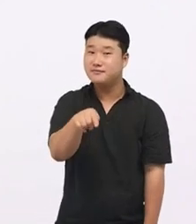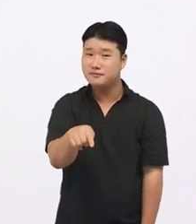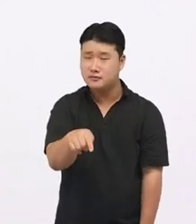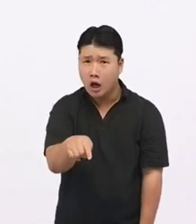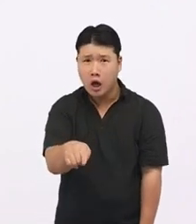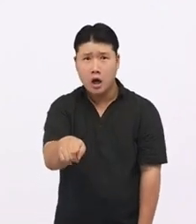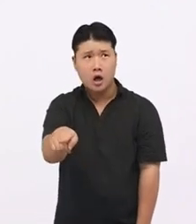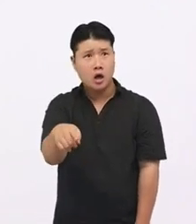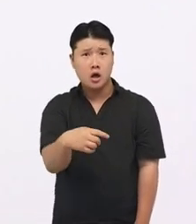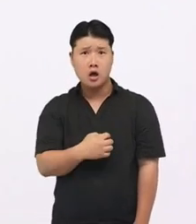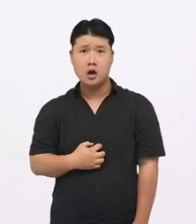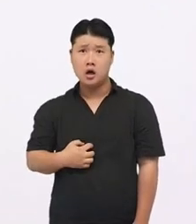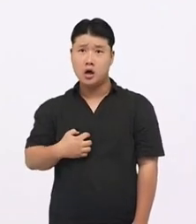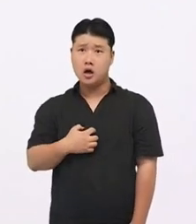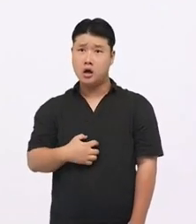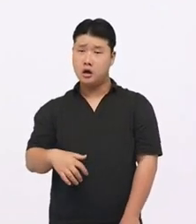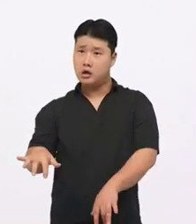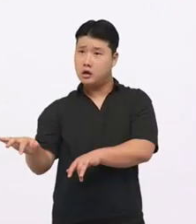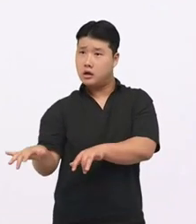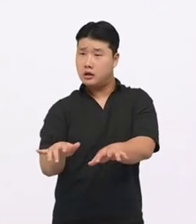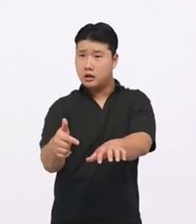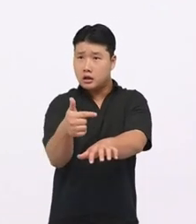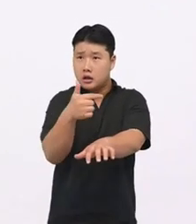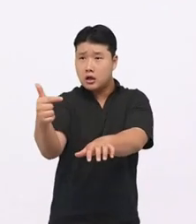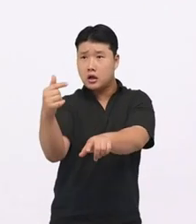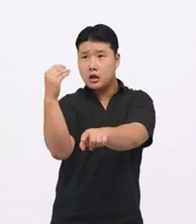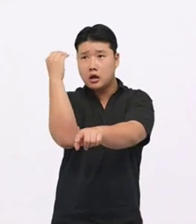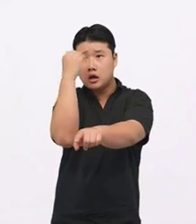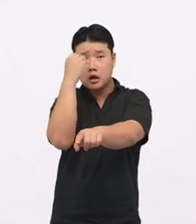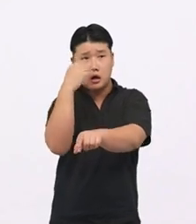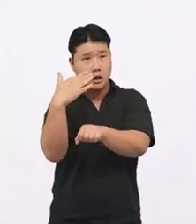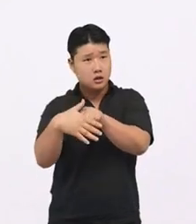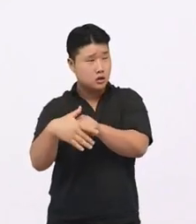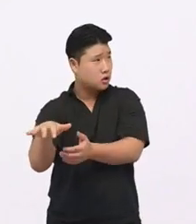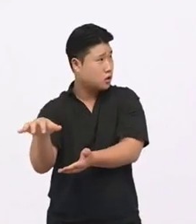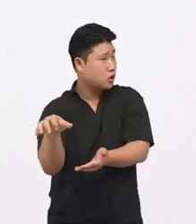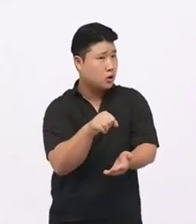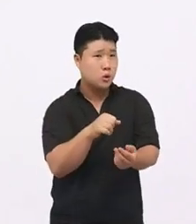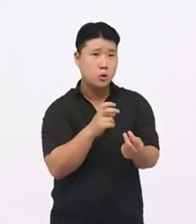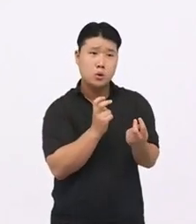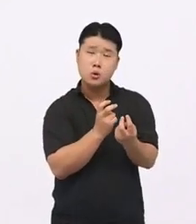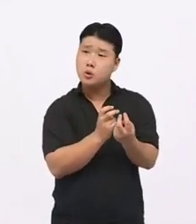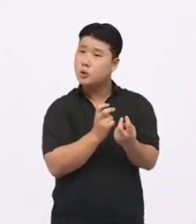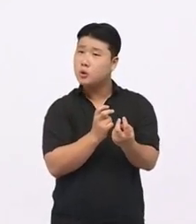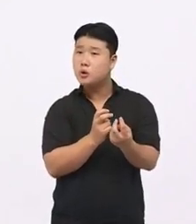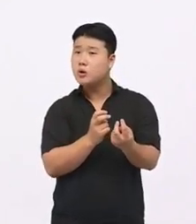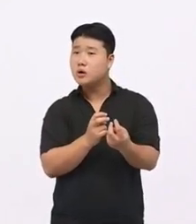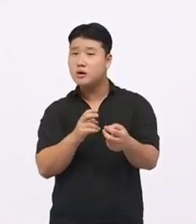이 무거운 것을 대구까지 어떻게 옮기는 게 좋겠소? 순이 아버지가 한마디